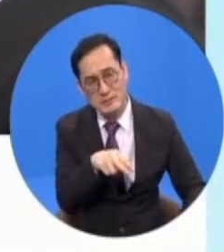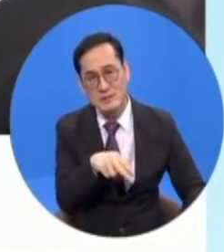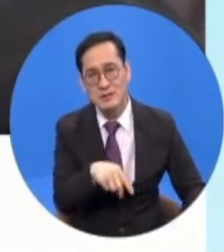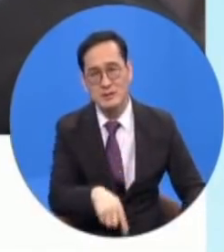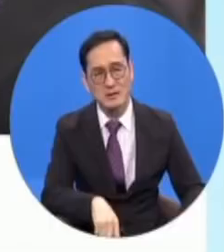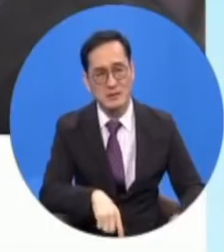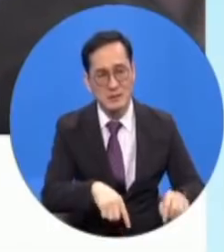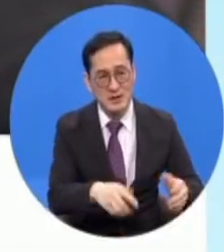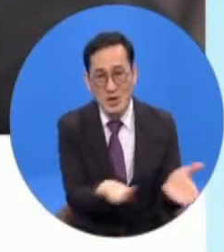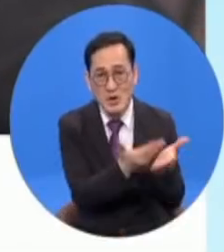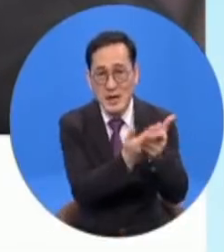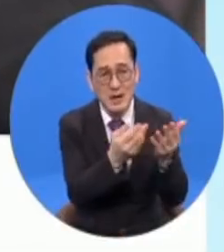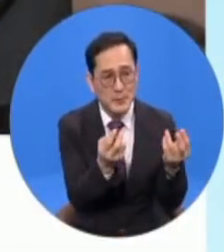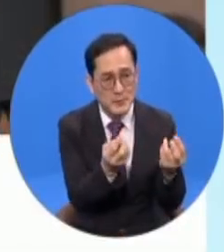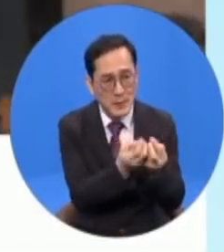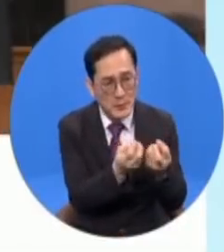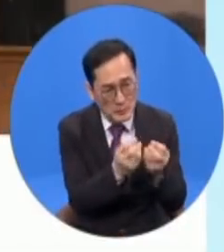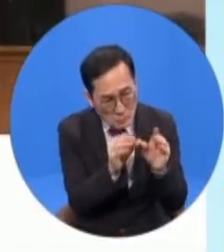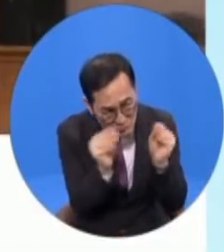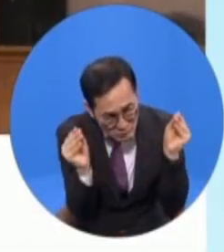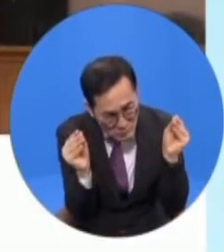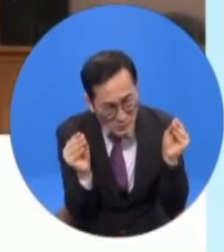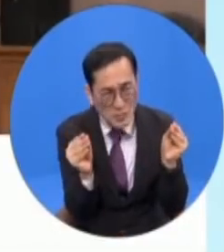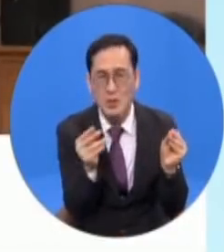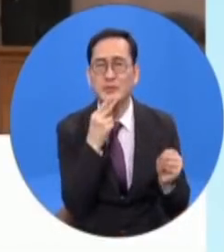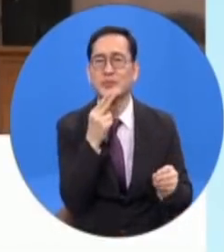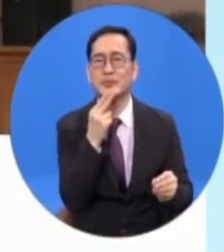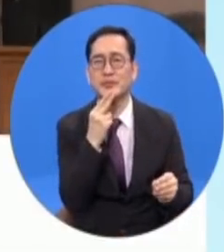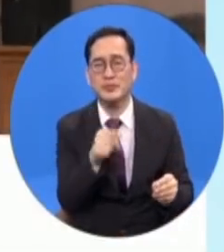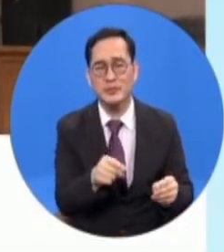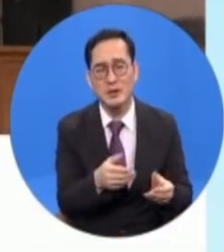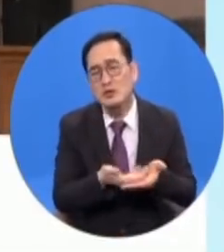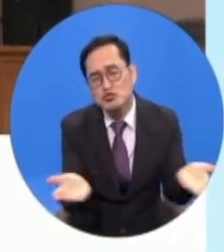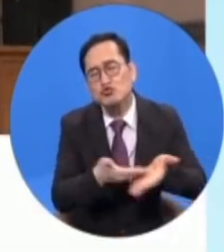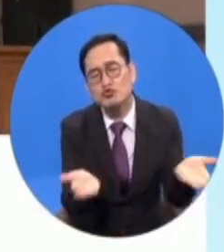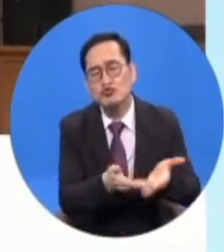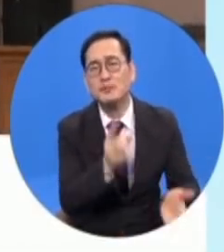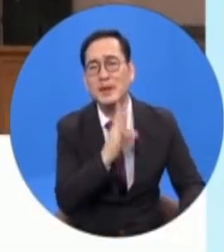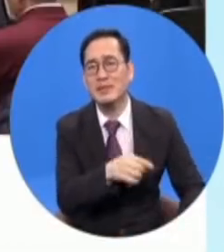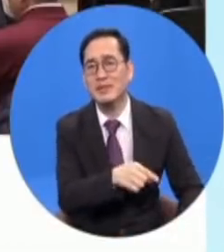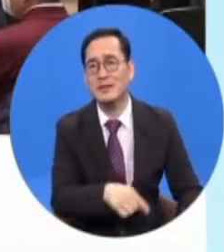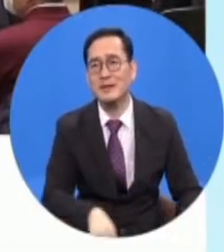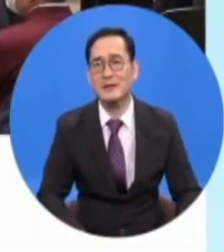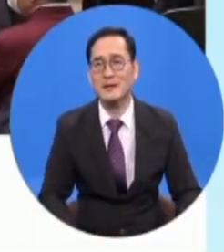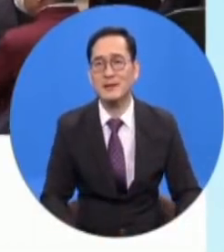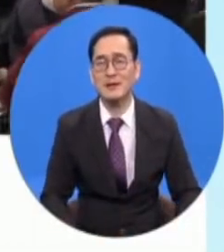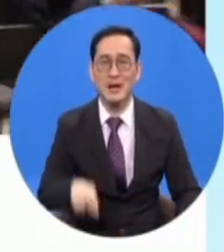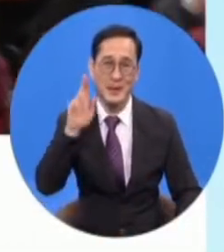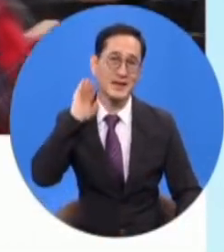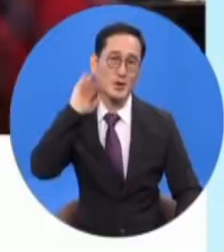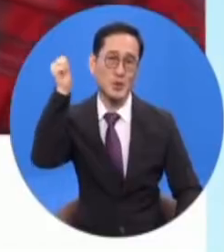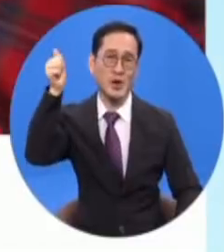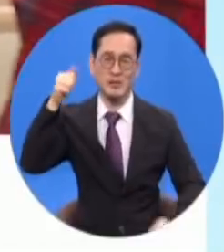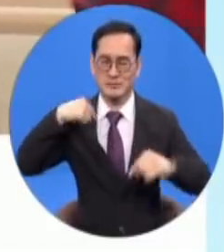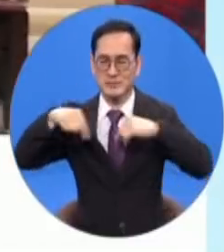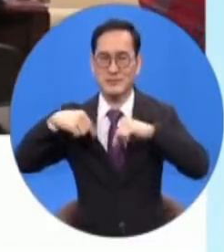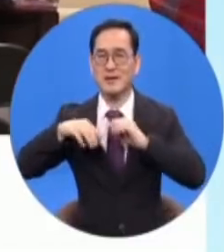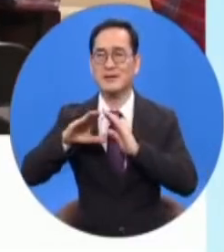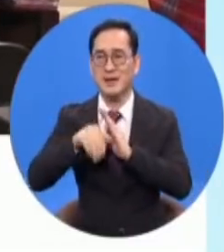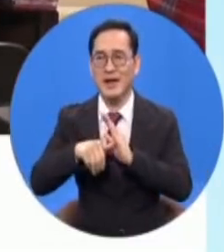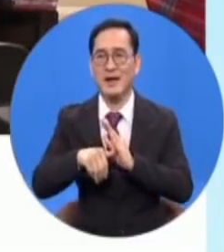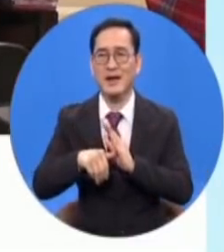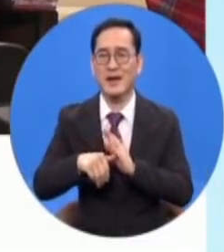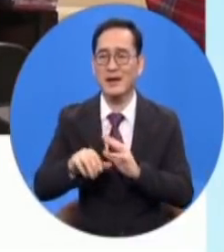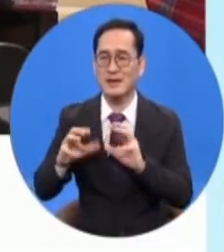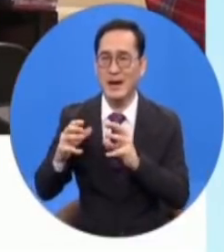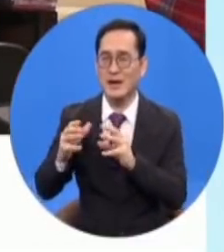분배지 성장할 수 있는 얘기가 뭐가 있습니까? 그리고 지금 어떤 박정희 정권 시대 우리나라가 빈곤 국가였다면 국가가